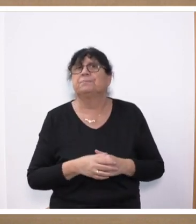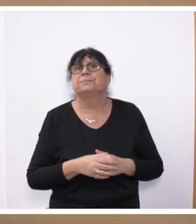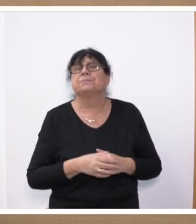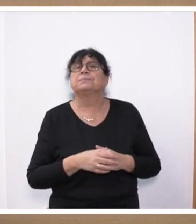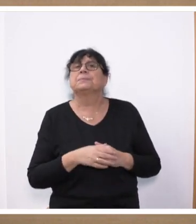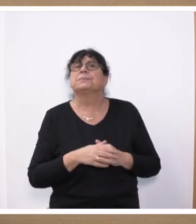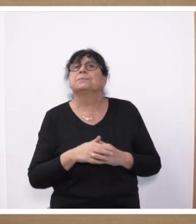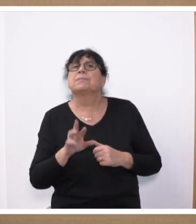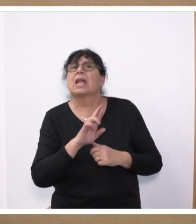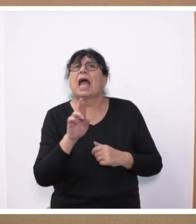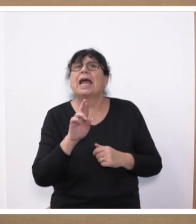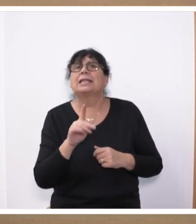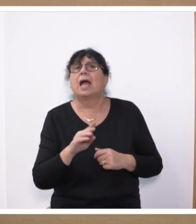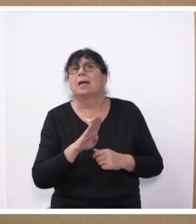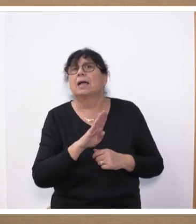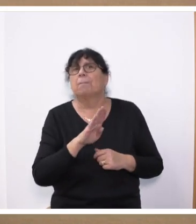Rainer Wendt hat der